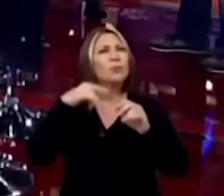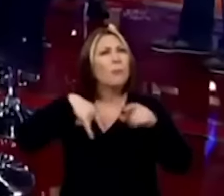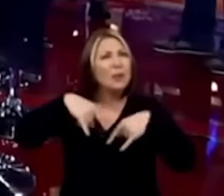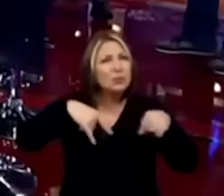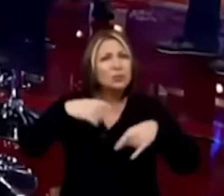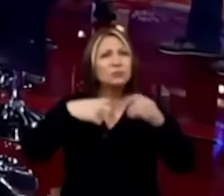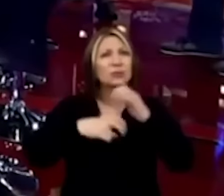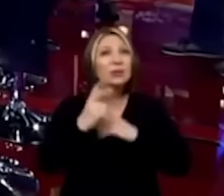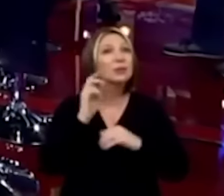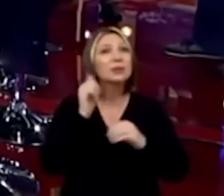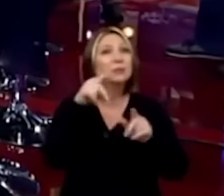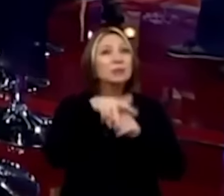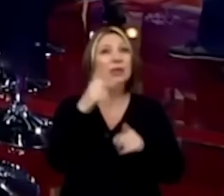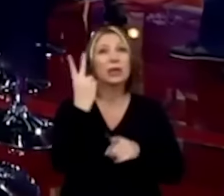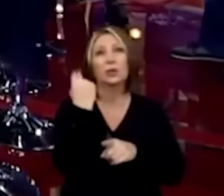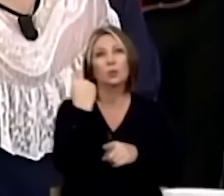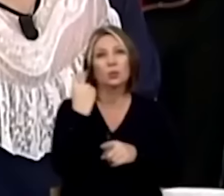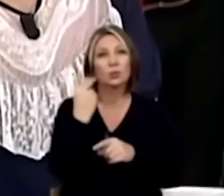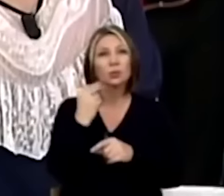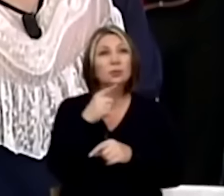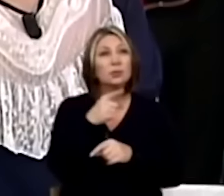kullandınız? 2 gün önce. Siz?